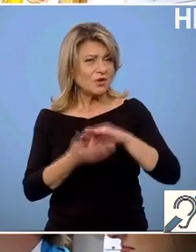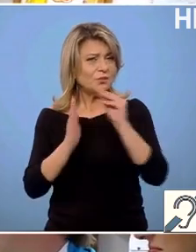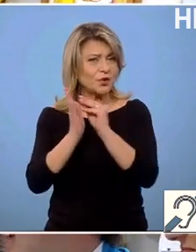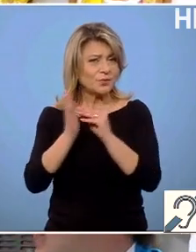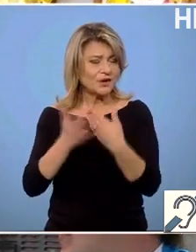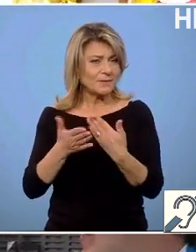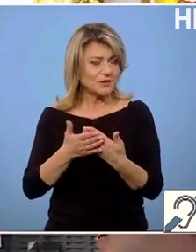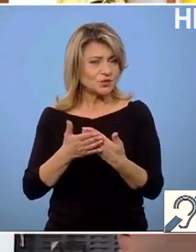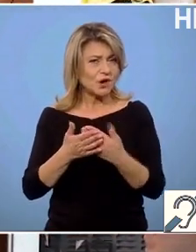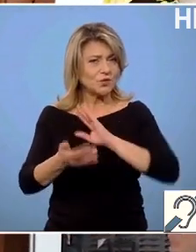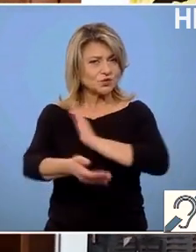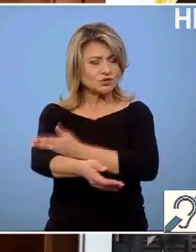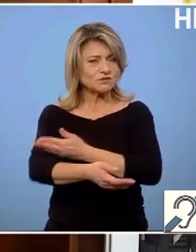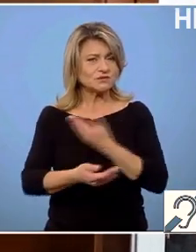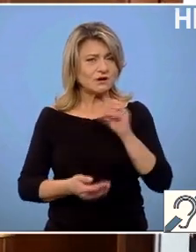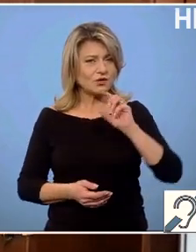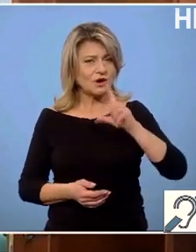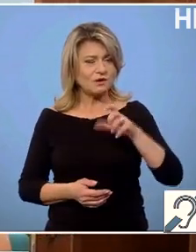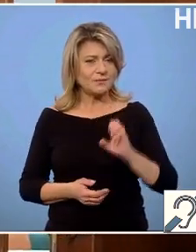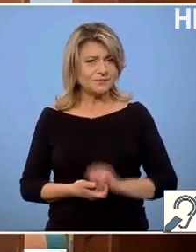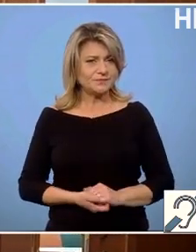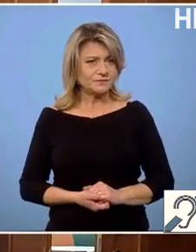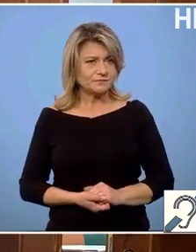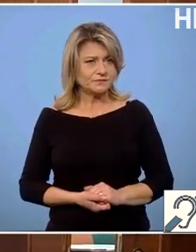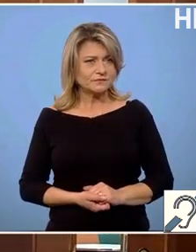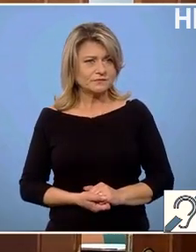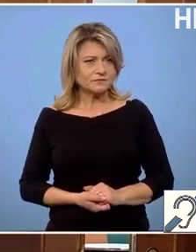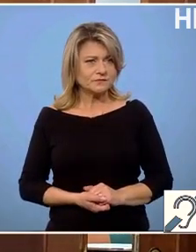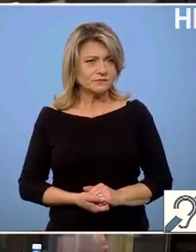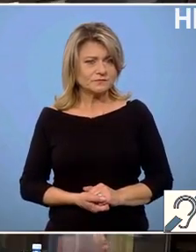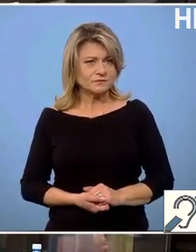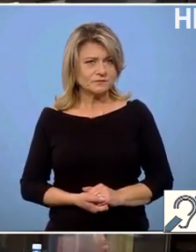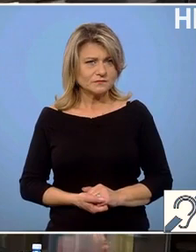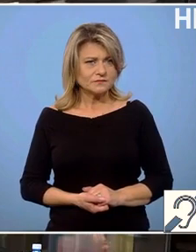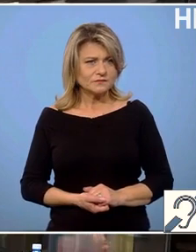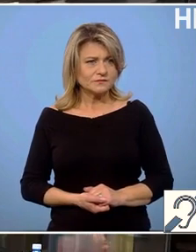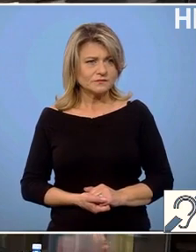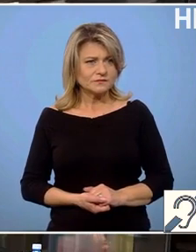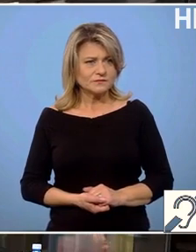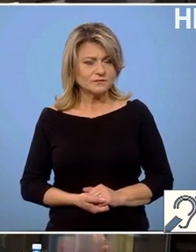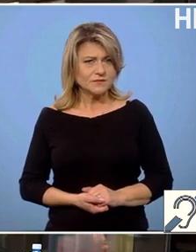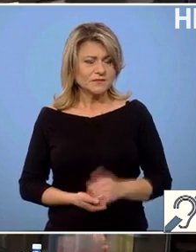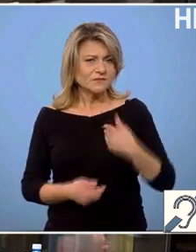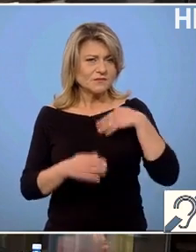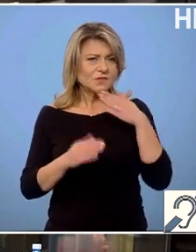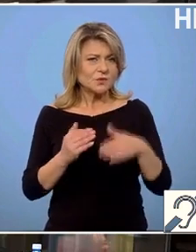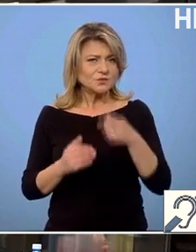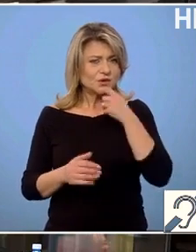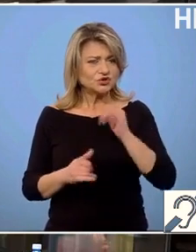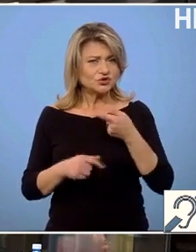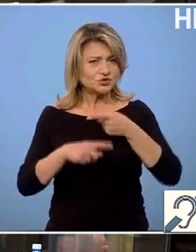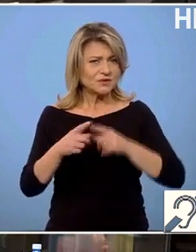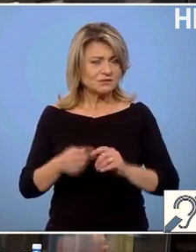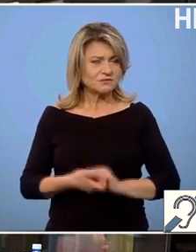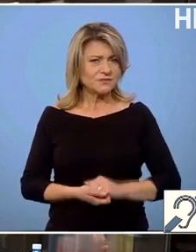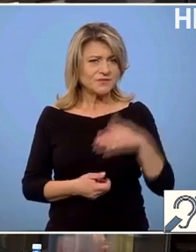propunerile pentru autoritățile locale. Am peste 30 de evenimente de voluntariat la care am participat în ultimul an și jumătate și simt că